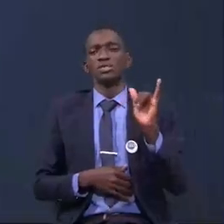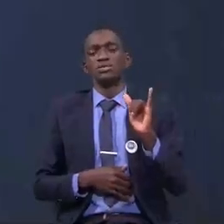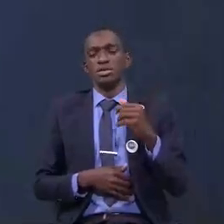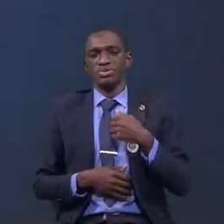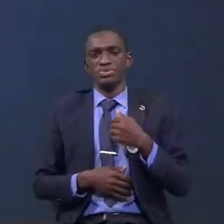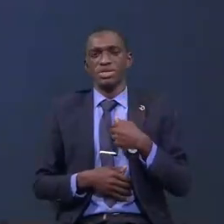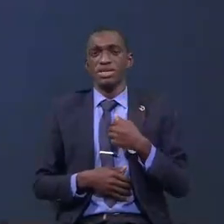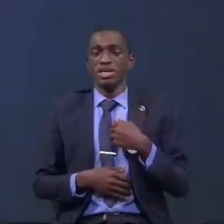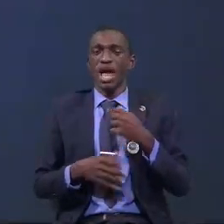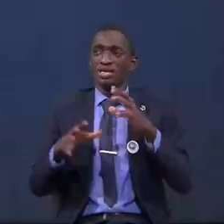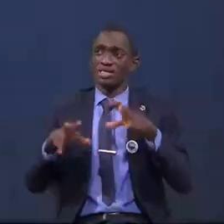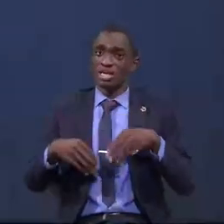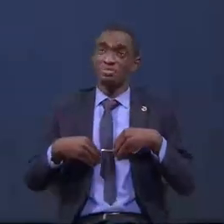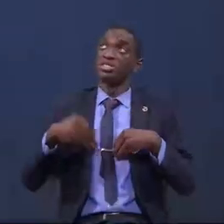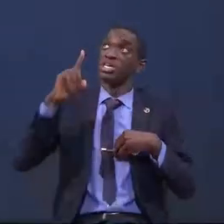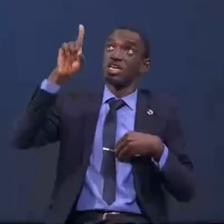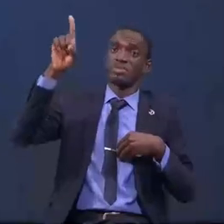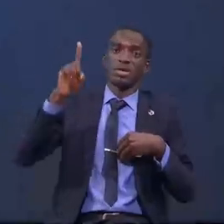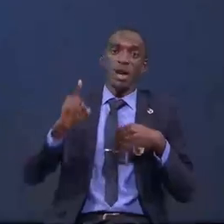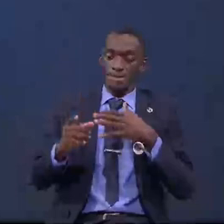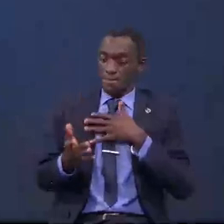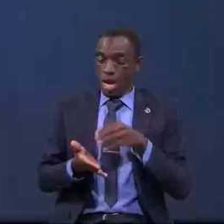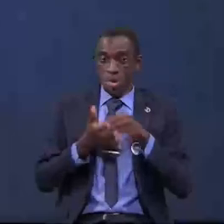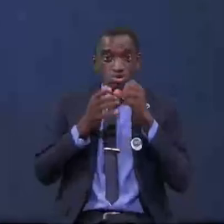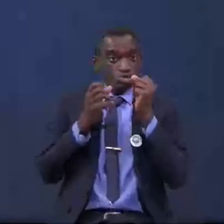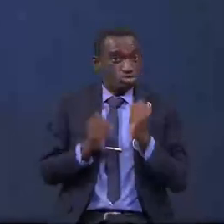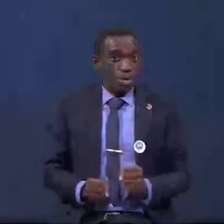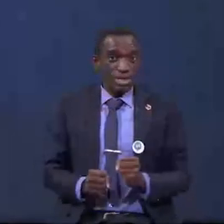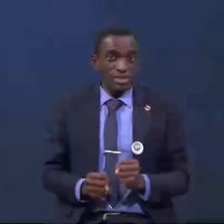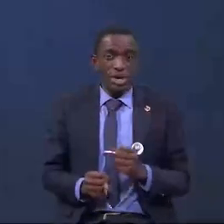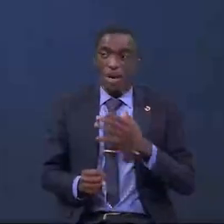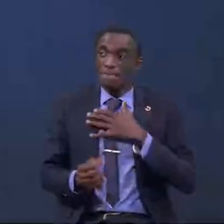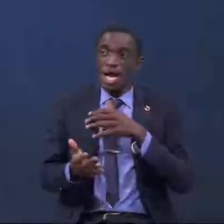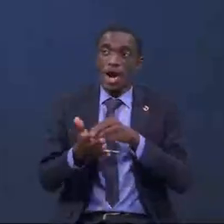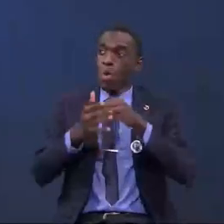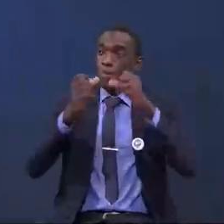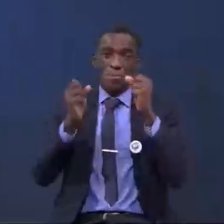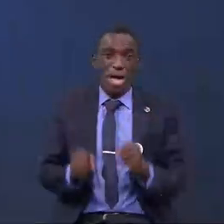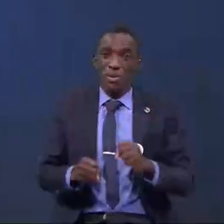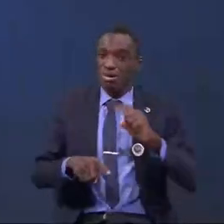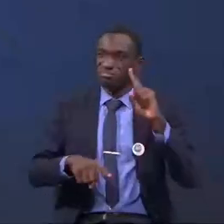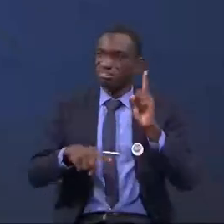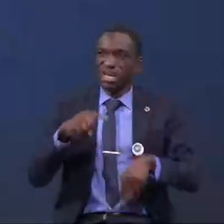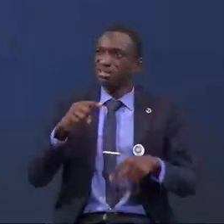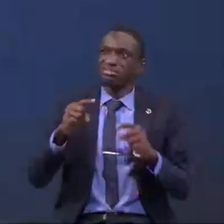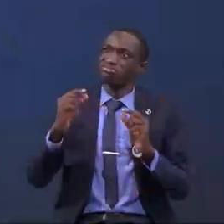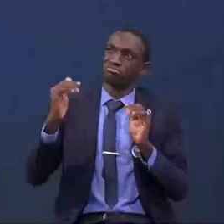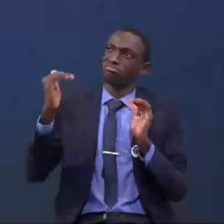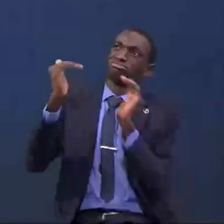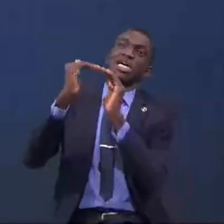accepte-le dans ta force, dans ta puissance. Tu ne peux pas couper tes